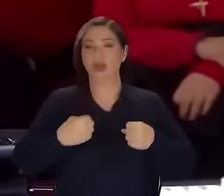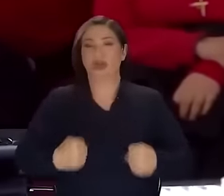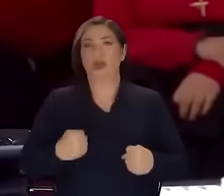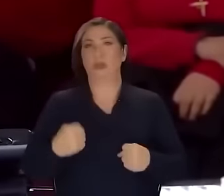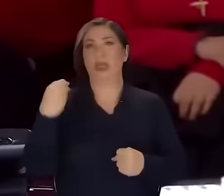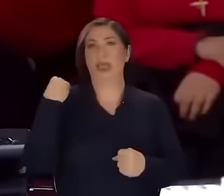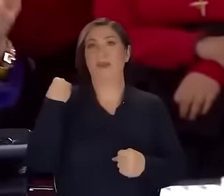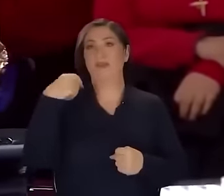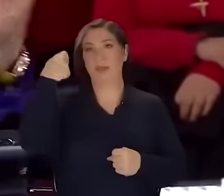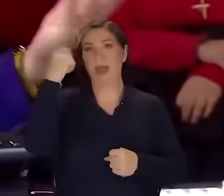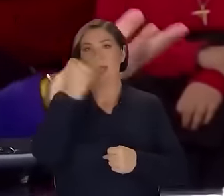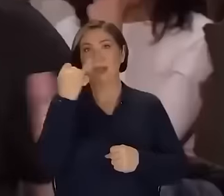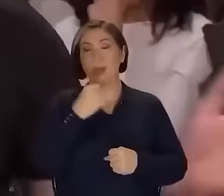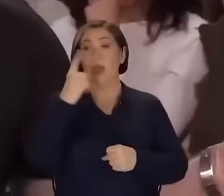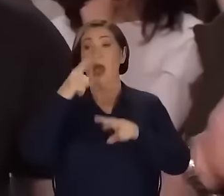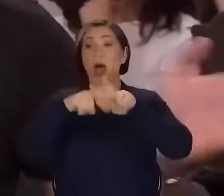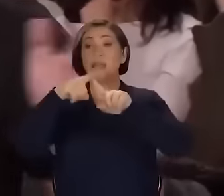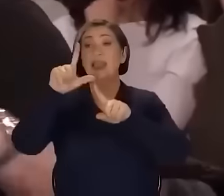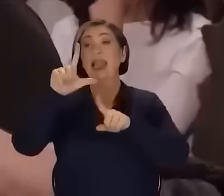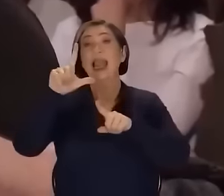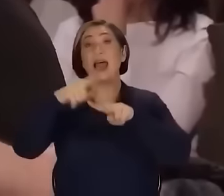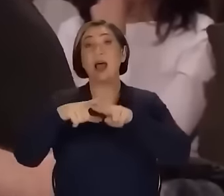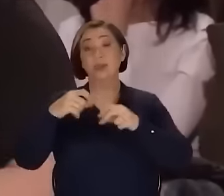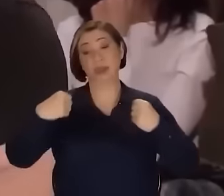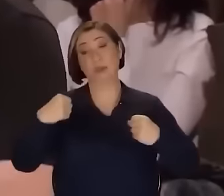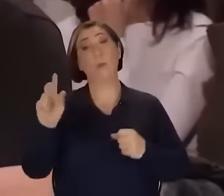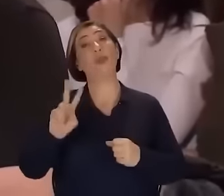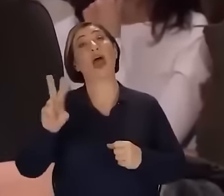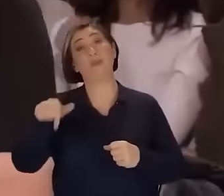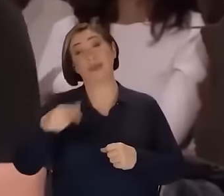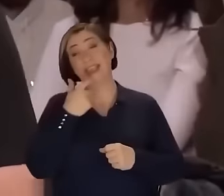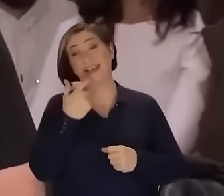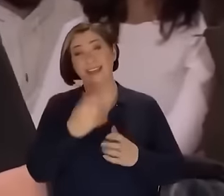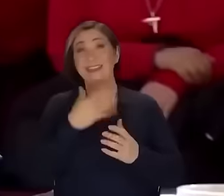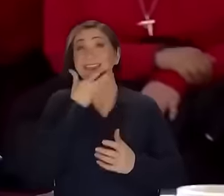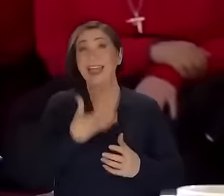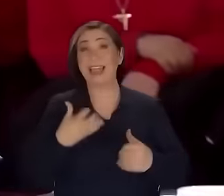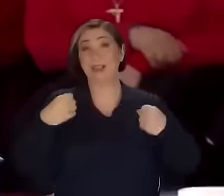bu yeni film eleştirmenleri. Eskiden bir Atilla bu sene moda ama şişman evet, ve sakallı.